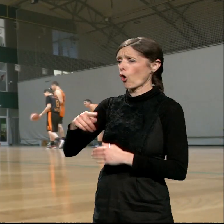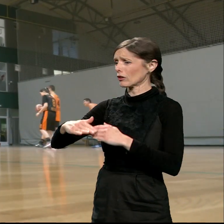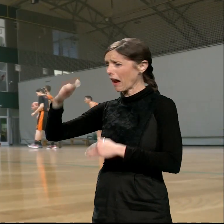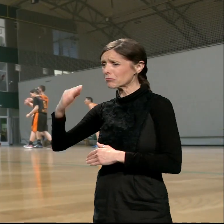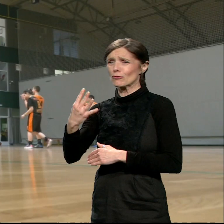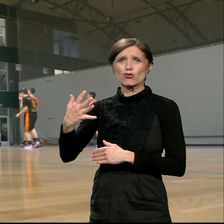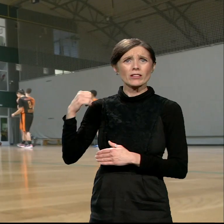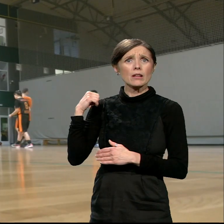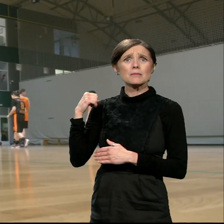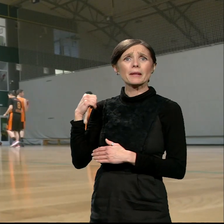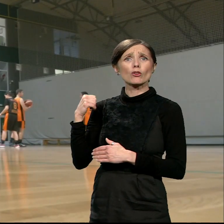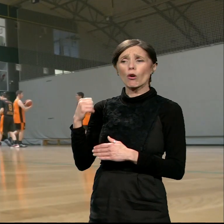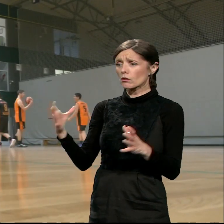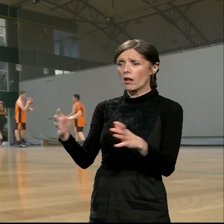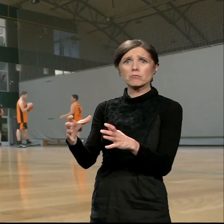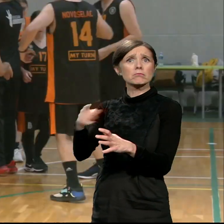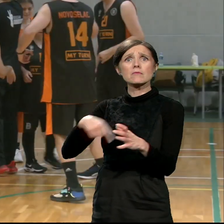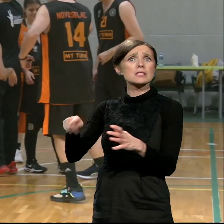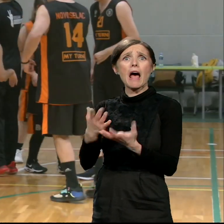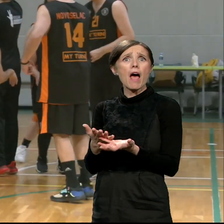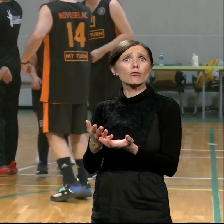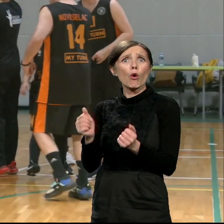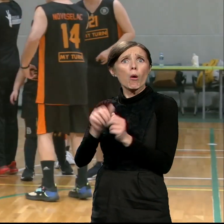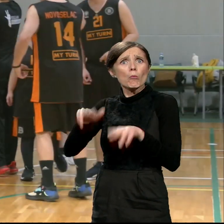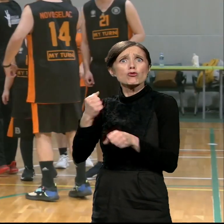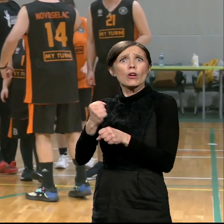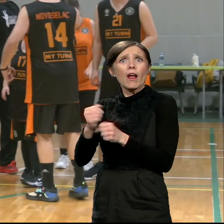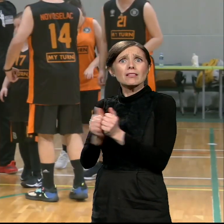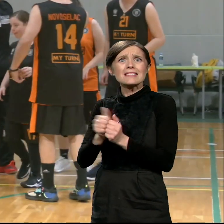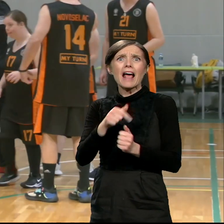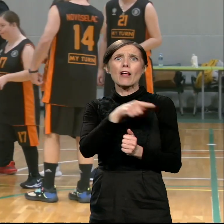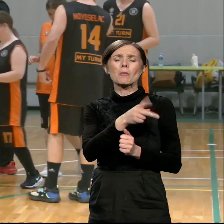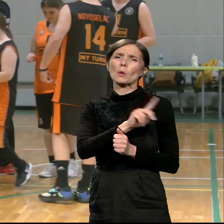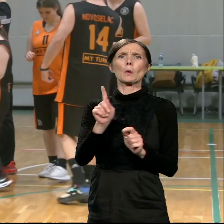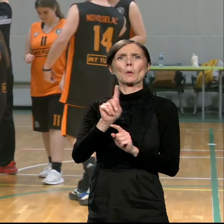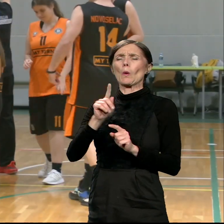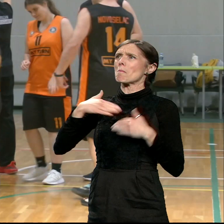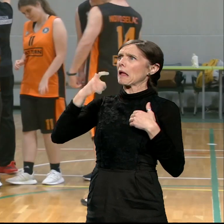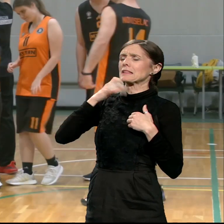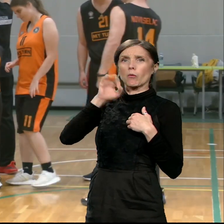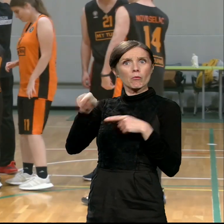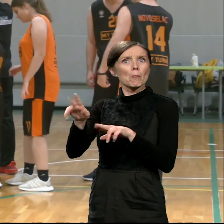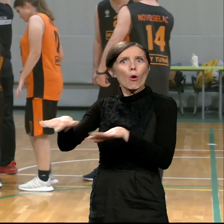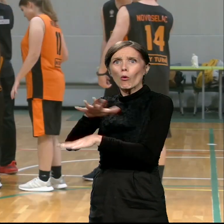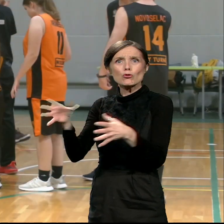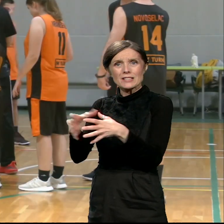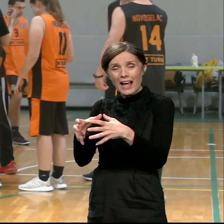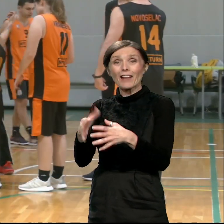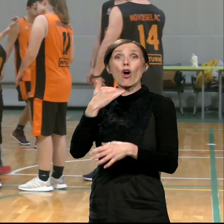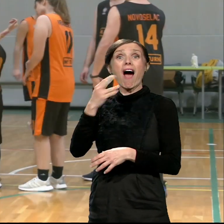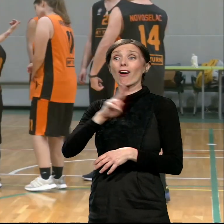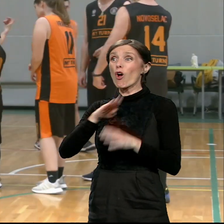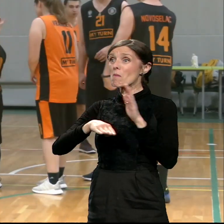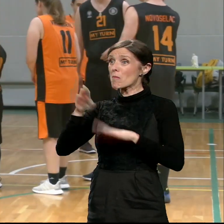Sa većim brojem termina i dobijamo i mogućnost da onda napravimo i selekcije.